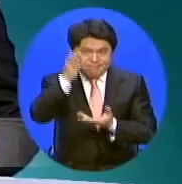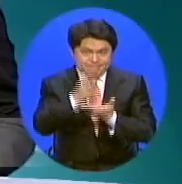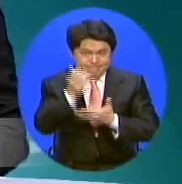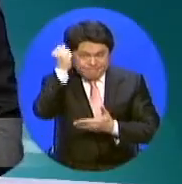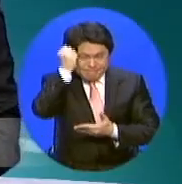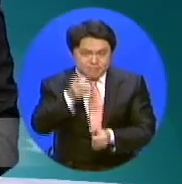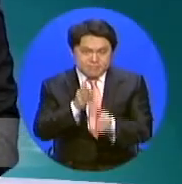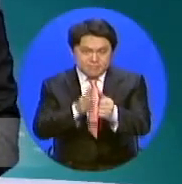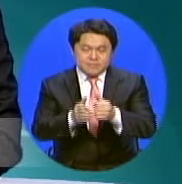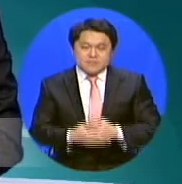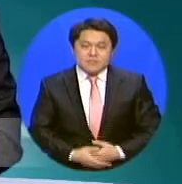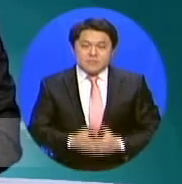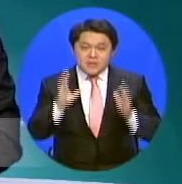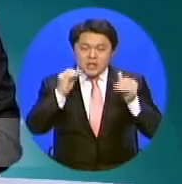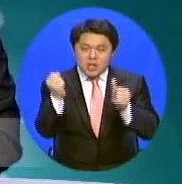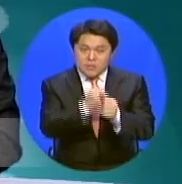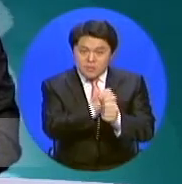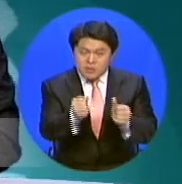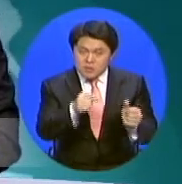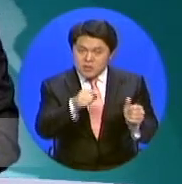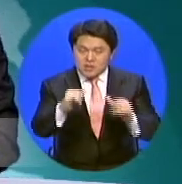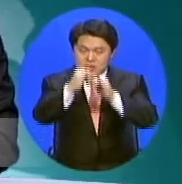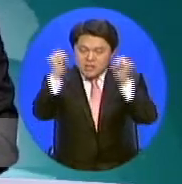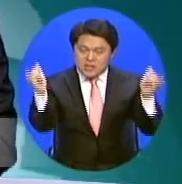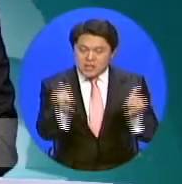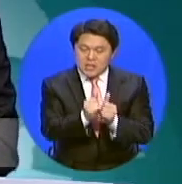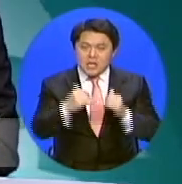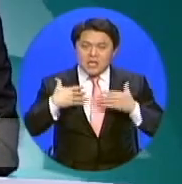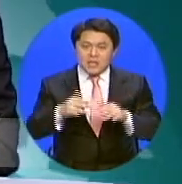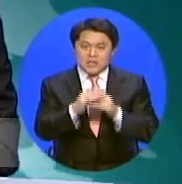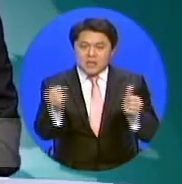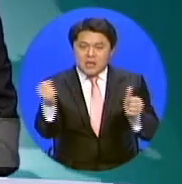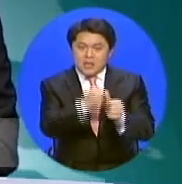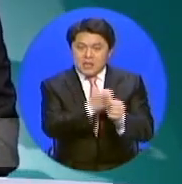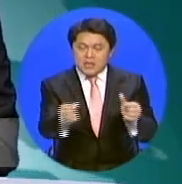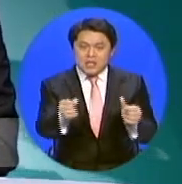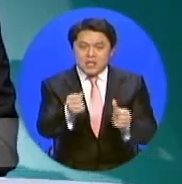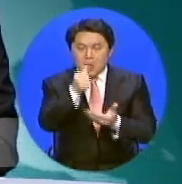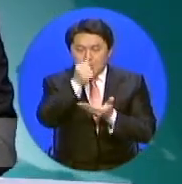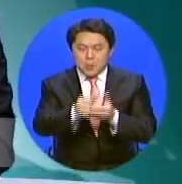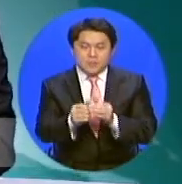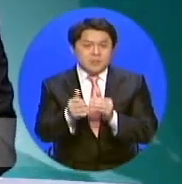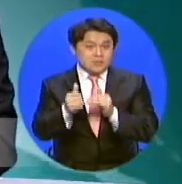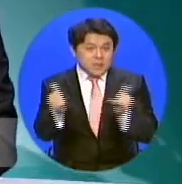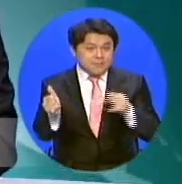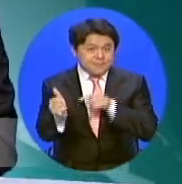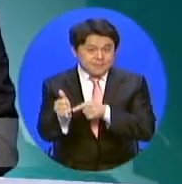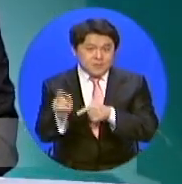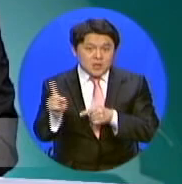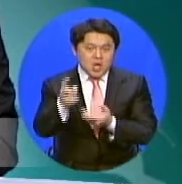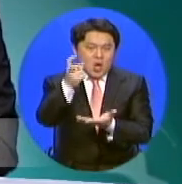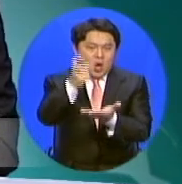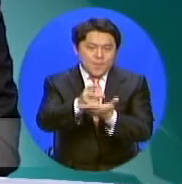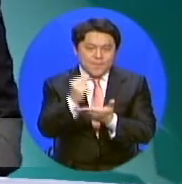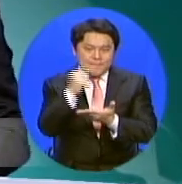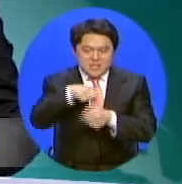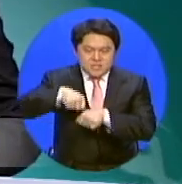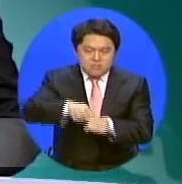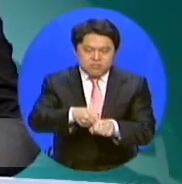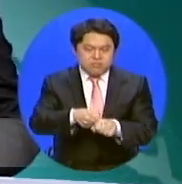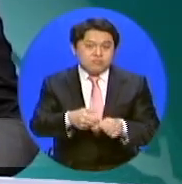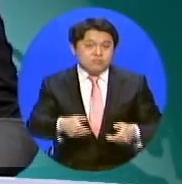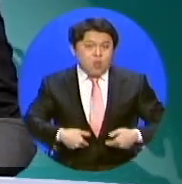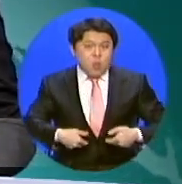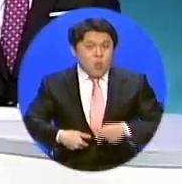마셔야겠습니다. 이 아동학대나 사회적 약자에 대한 이 학대 행위를 저지른 사람들은 반드시 이 법에 엄한 처벌을 받는 게